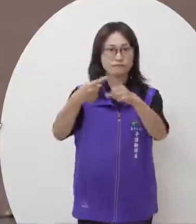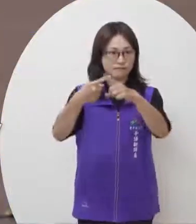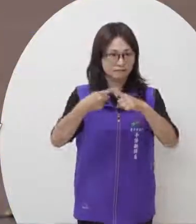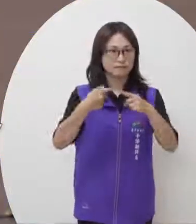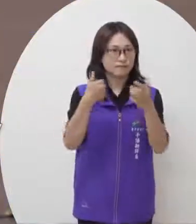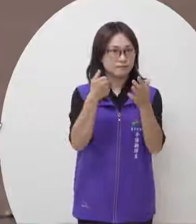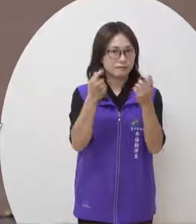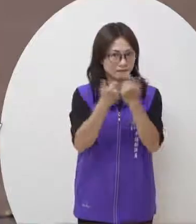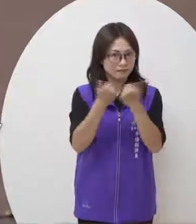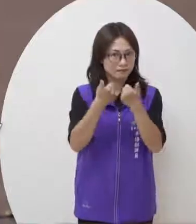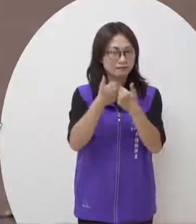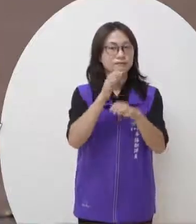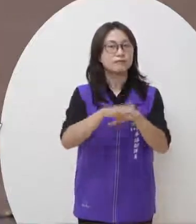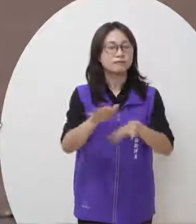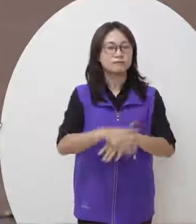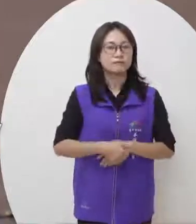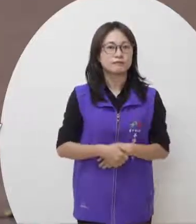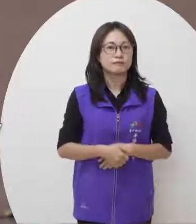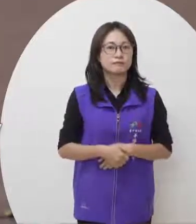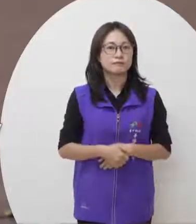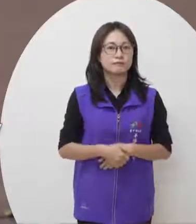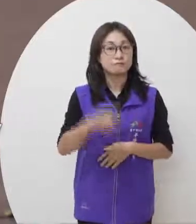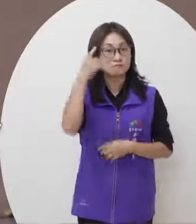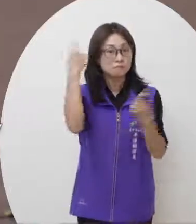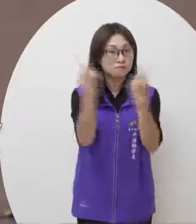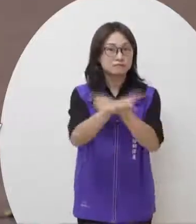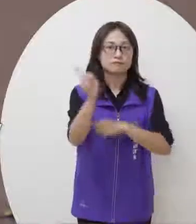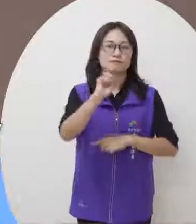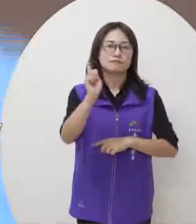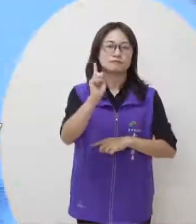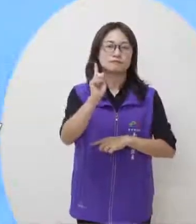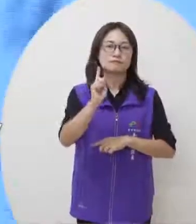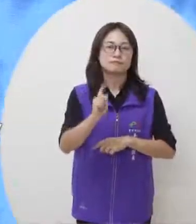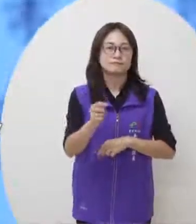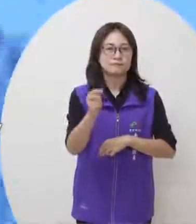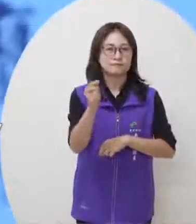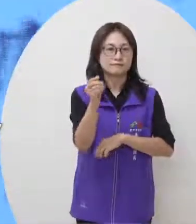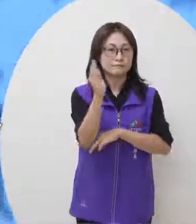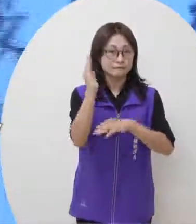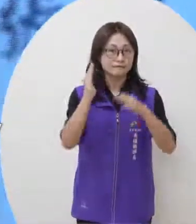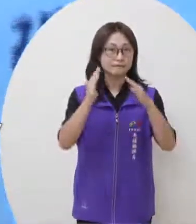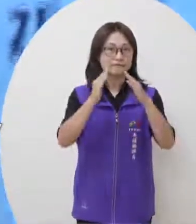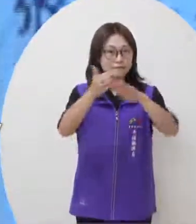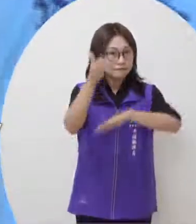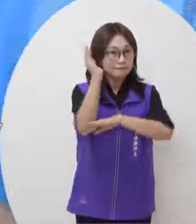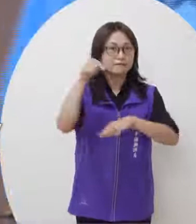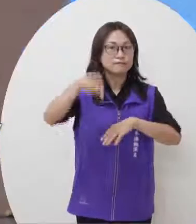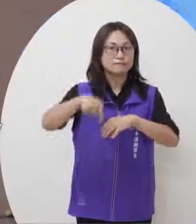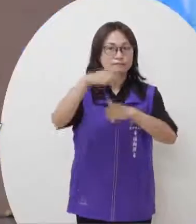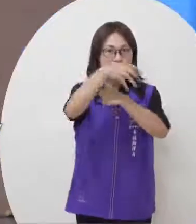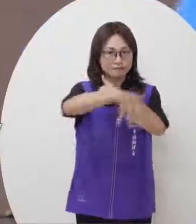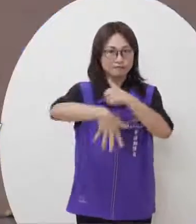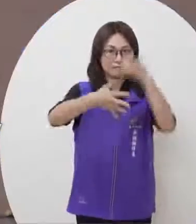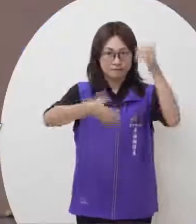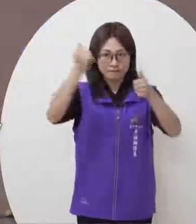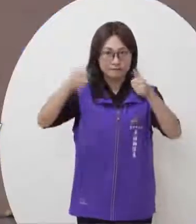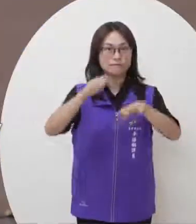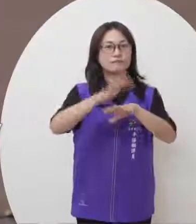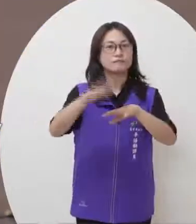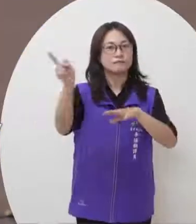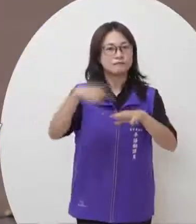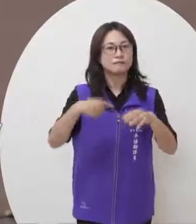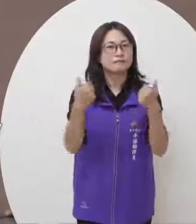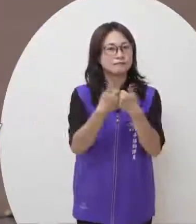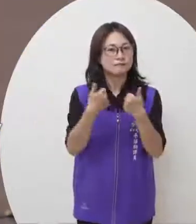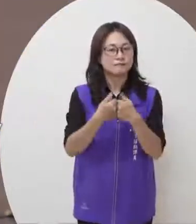就是台中市政府所有的一级主管每个礼拜一次的会议。那在这个市政会议里面呢台中